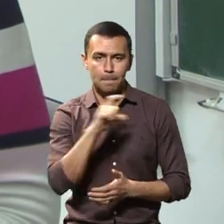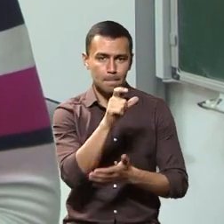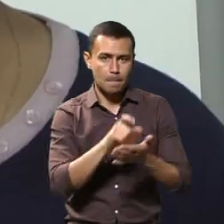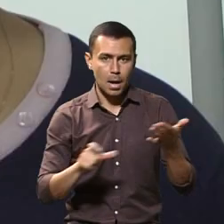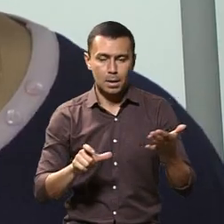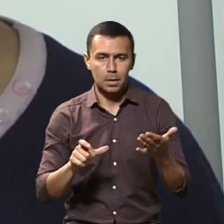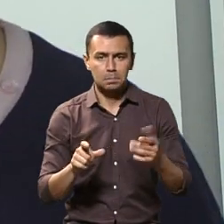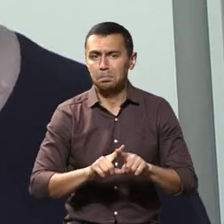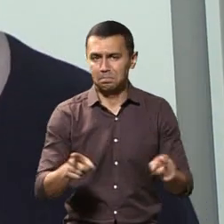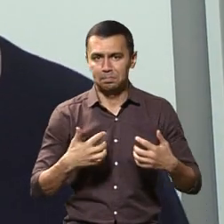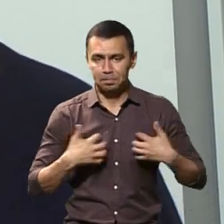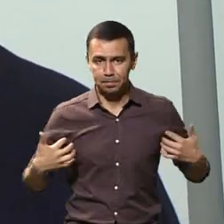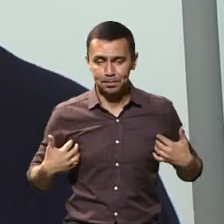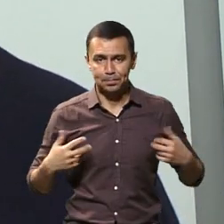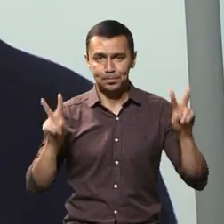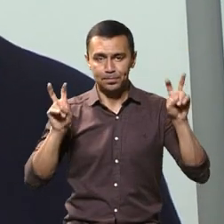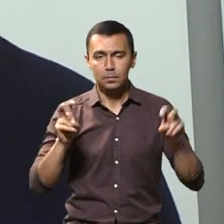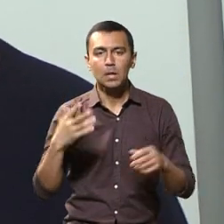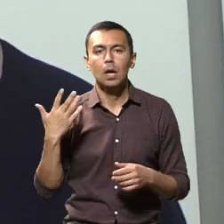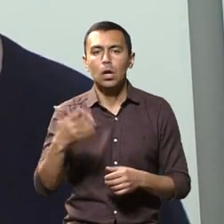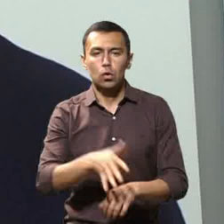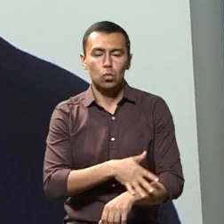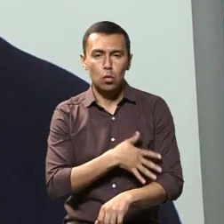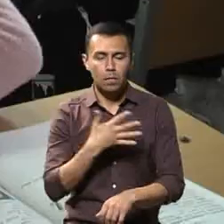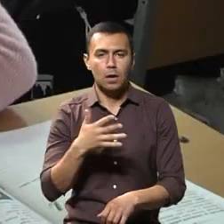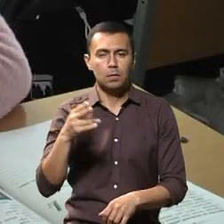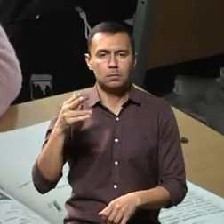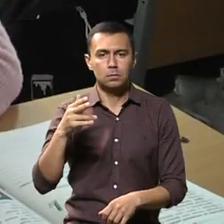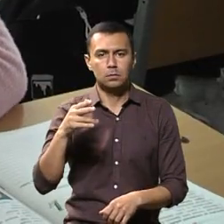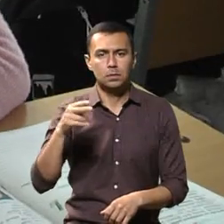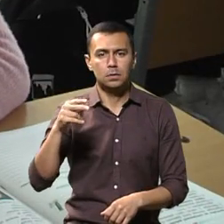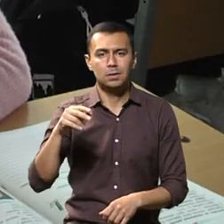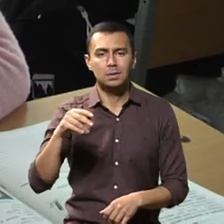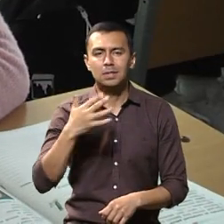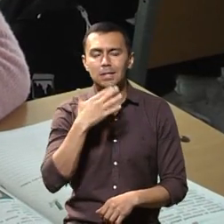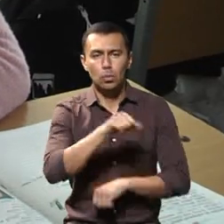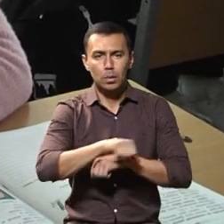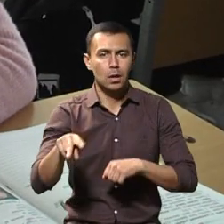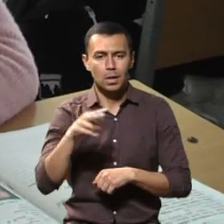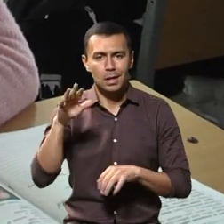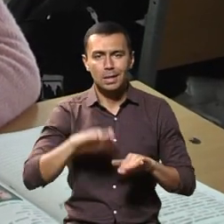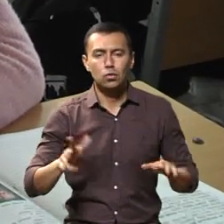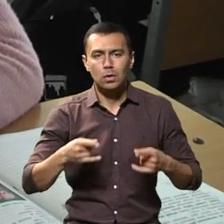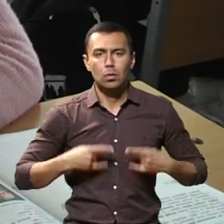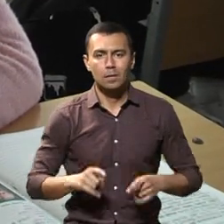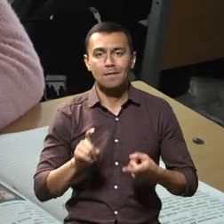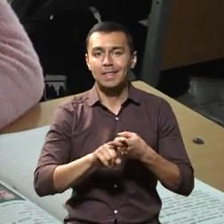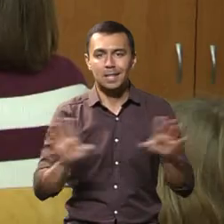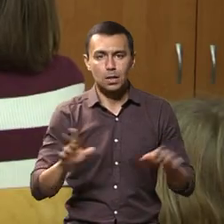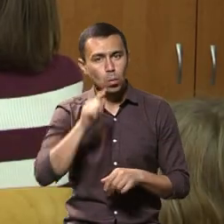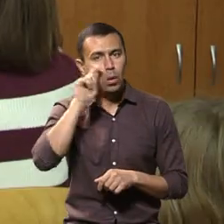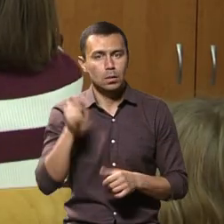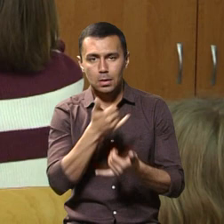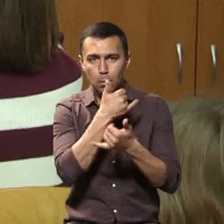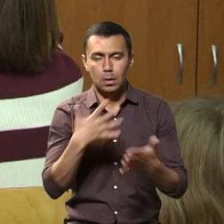«Зачумлені звірі». Проте, каже вчителька, ще до вилучення росіян з зарубіжної літератури діти, що народились в незалежній Україні,